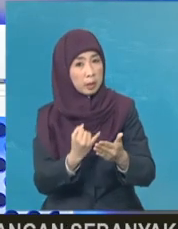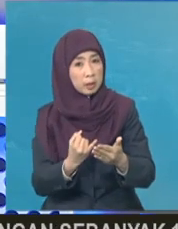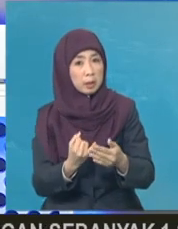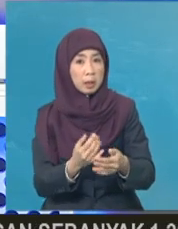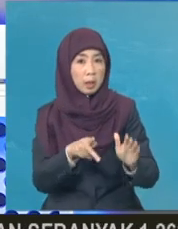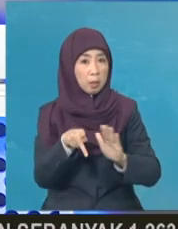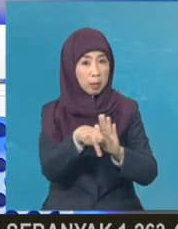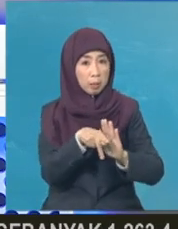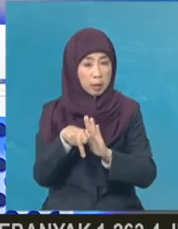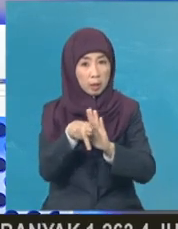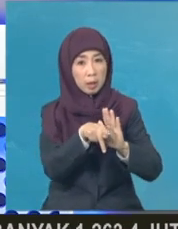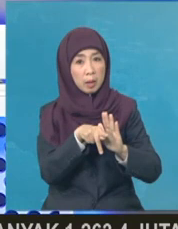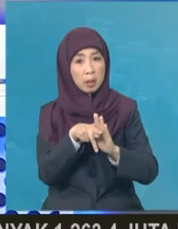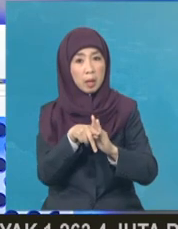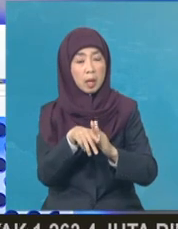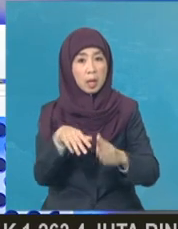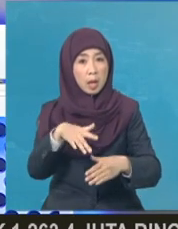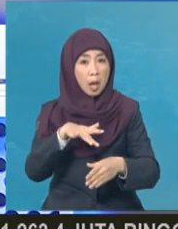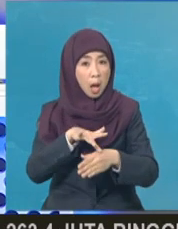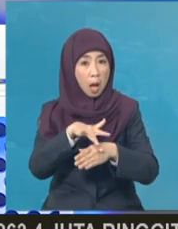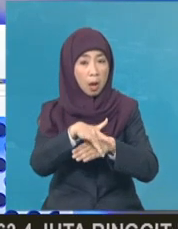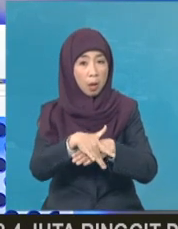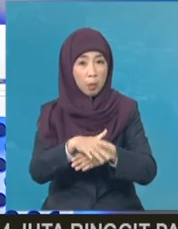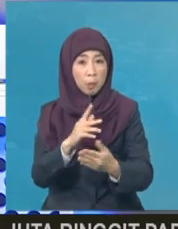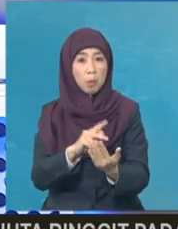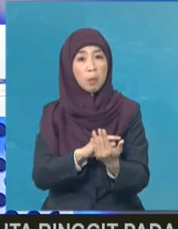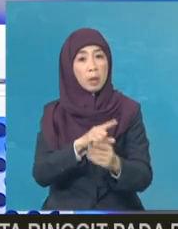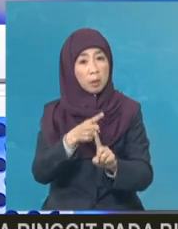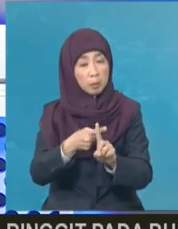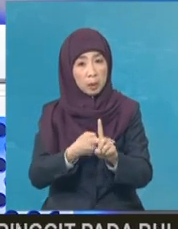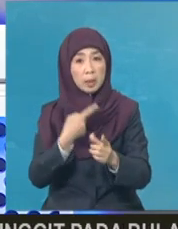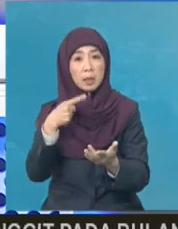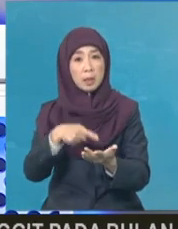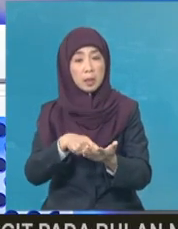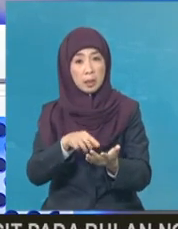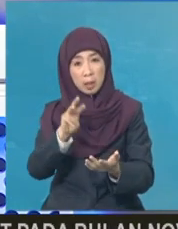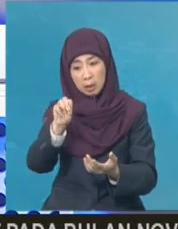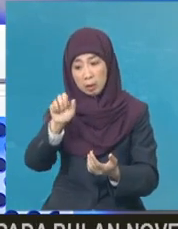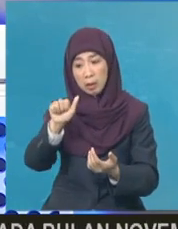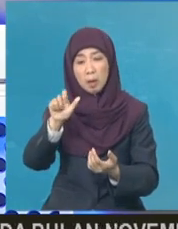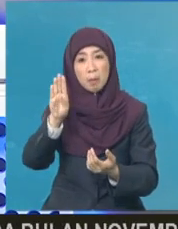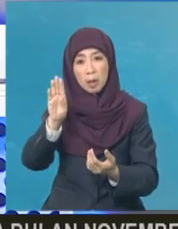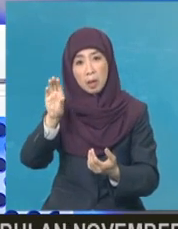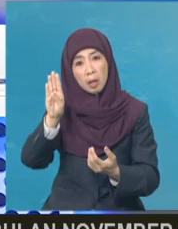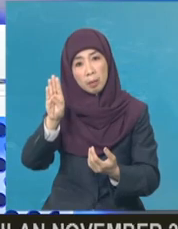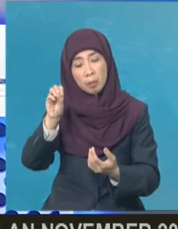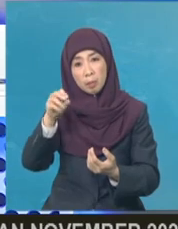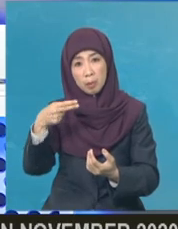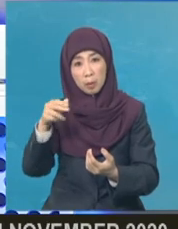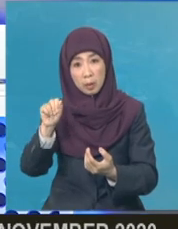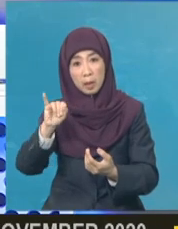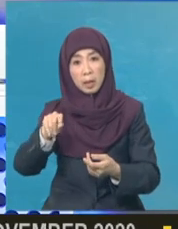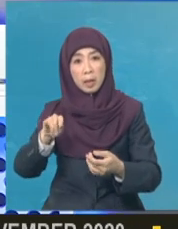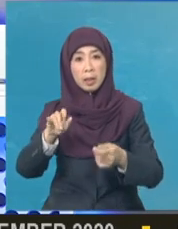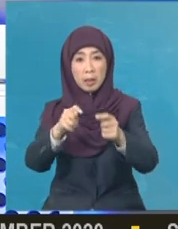pameran yang telah bermula sejak awal bulan ini di Kompleks membeli belah mabohai memaparkan lebih 230 buah karya